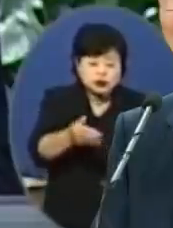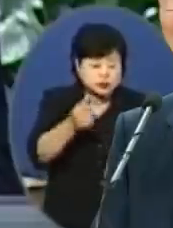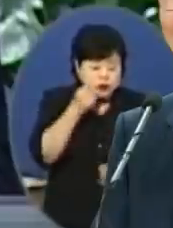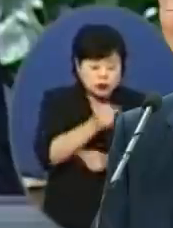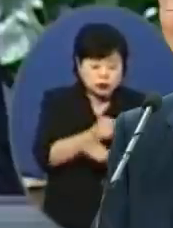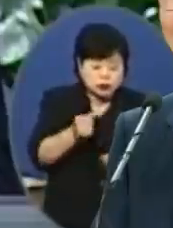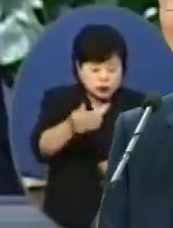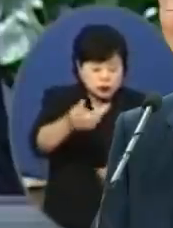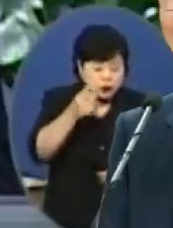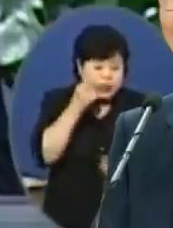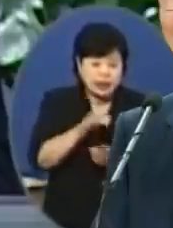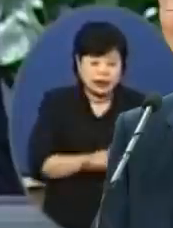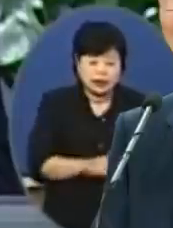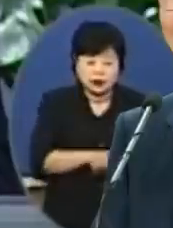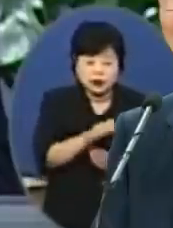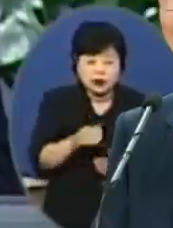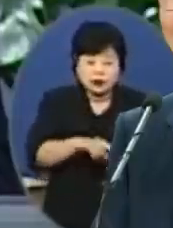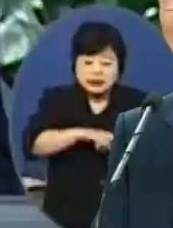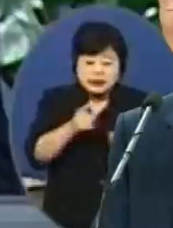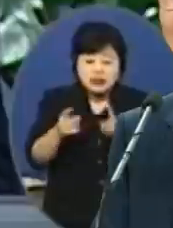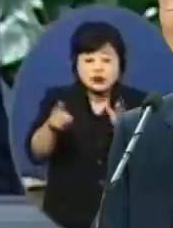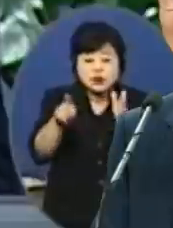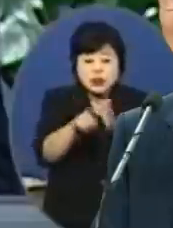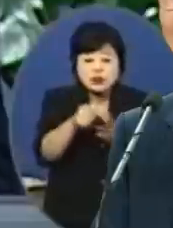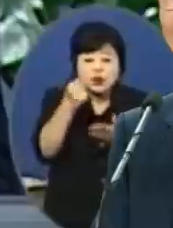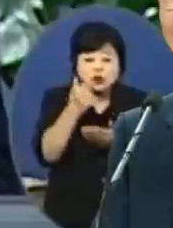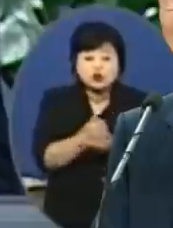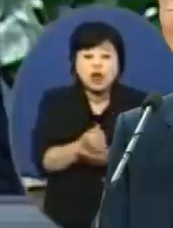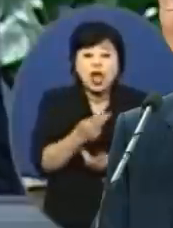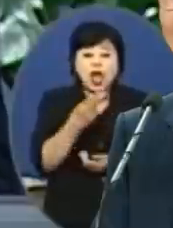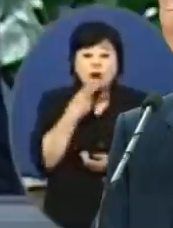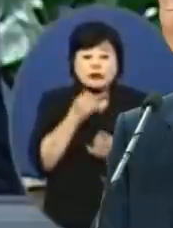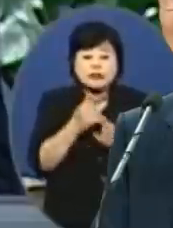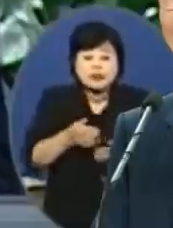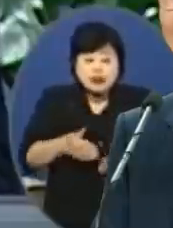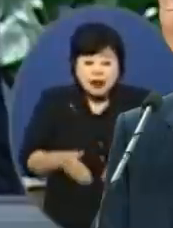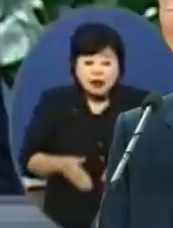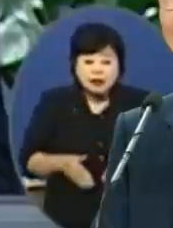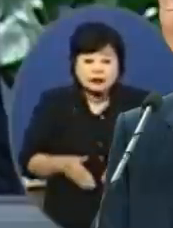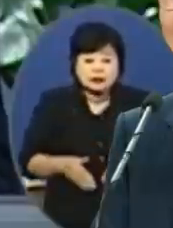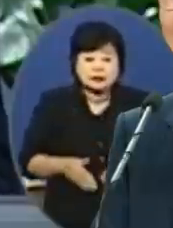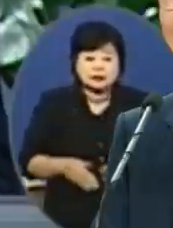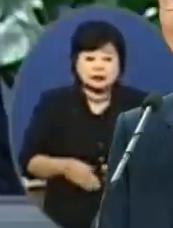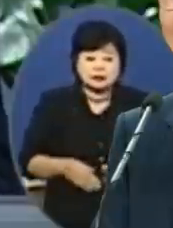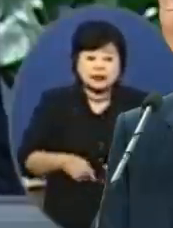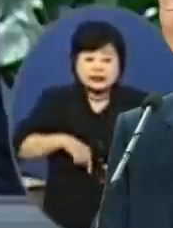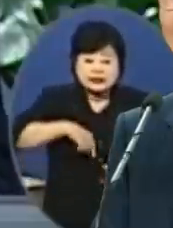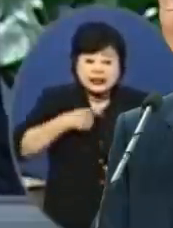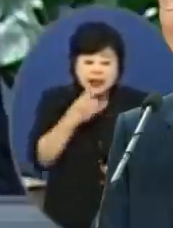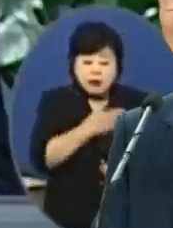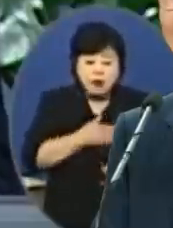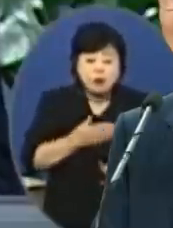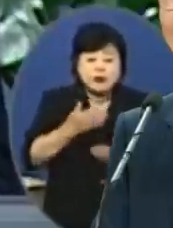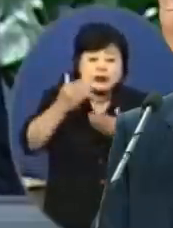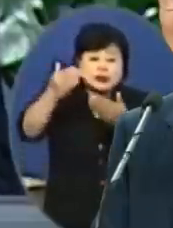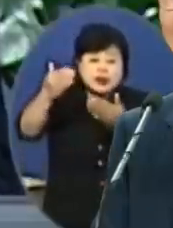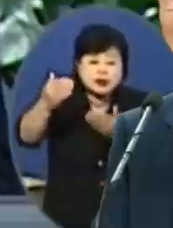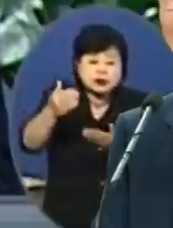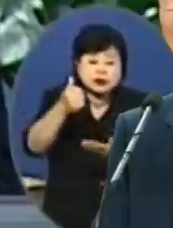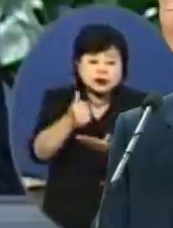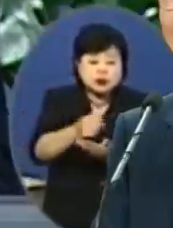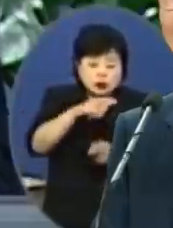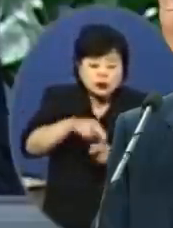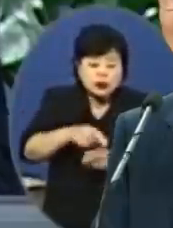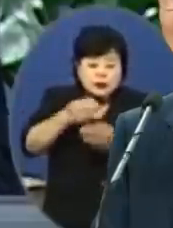없습니다. 우리를 살려주려면 죄 없는 사람이 태어나야 되고 그 사람이 또 자기 몸을 들여서 우리 속죄